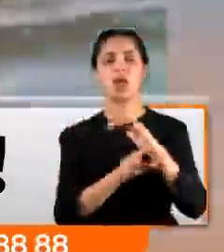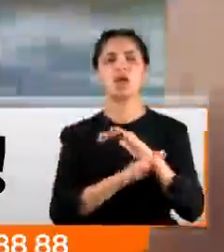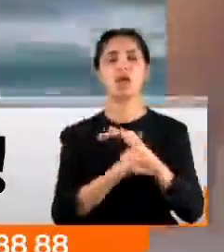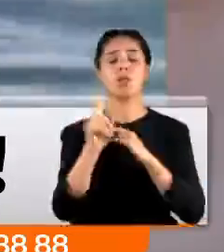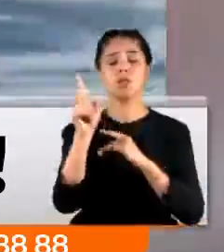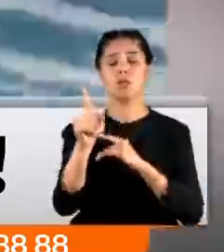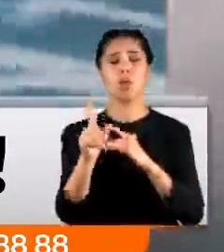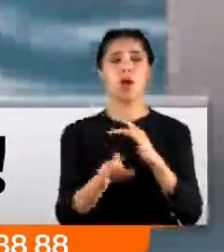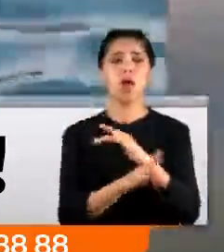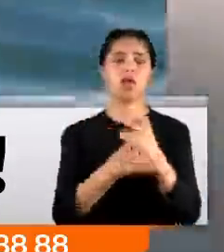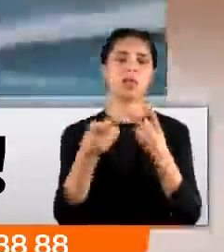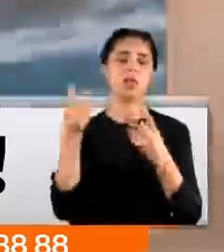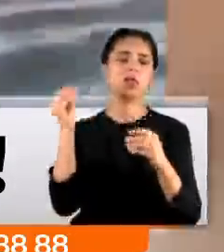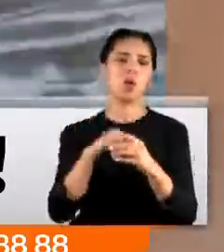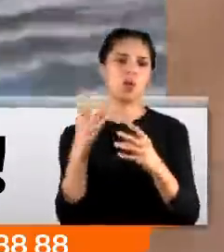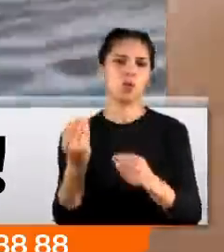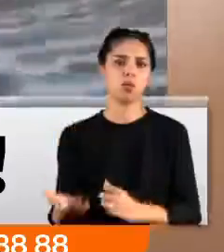getirdi.